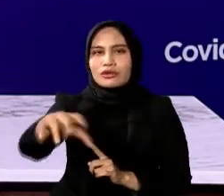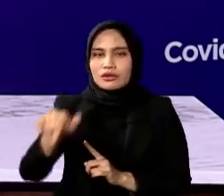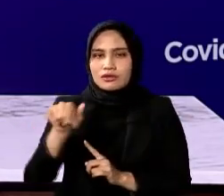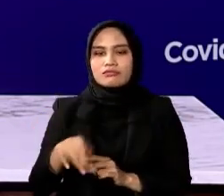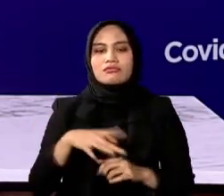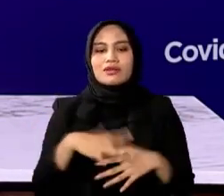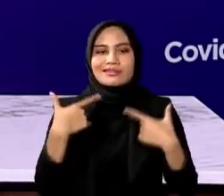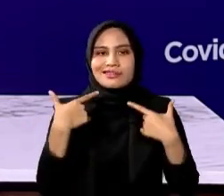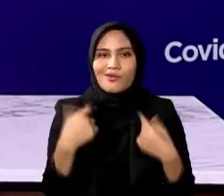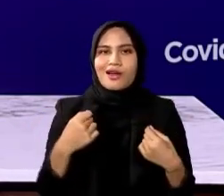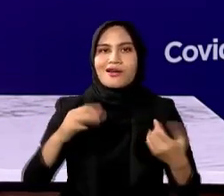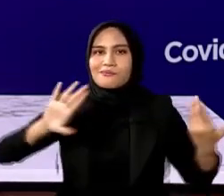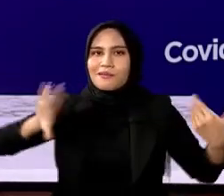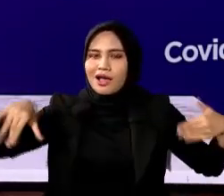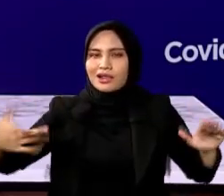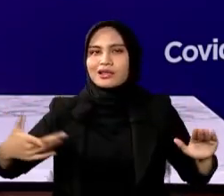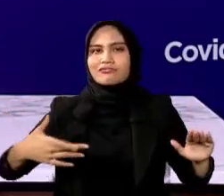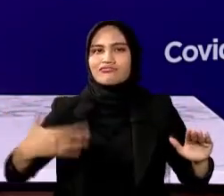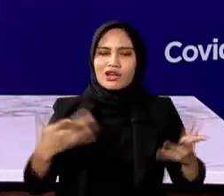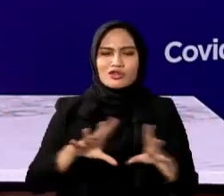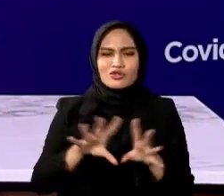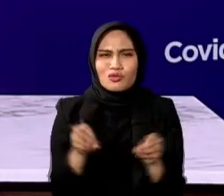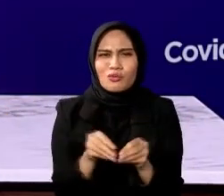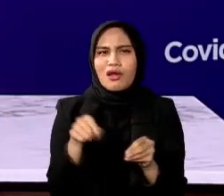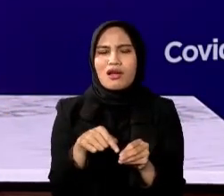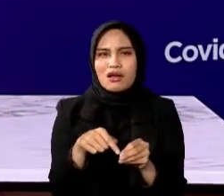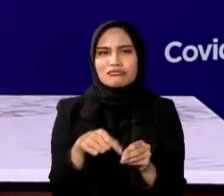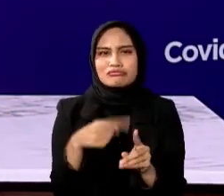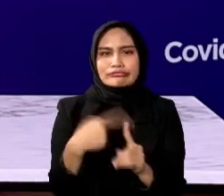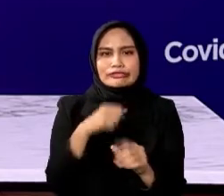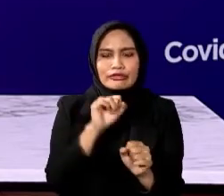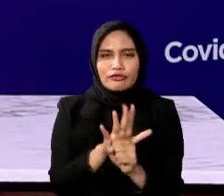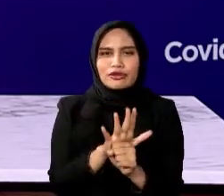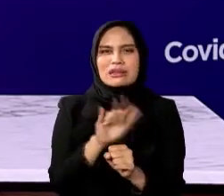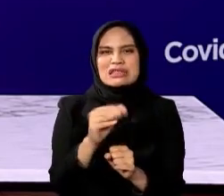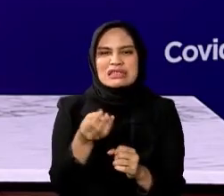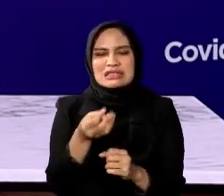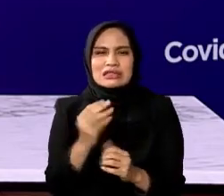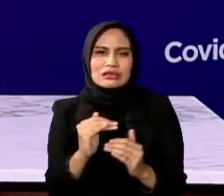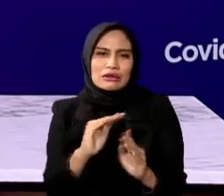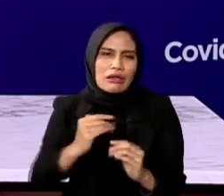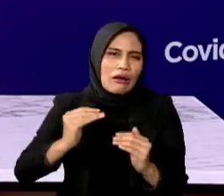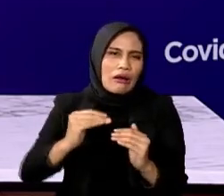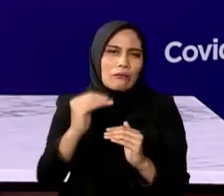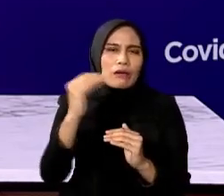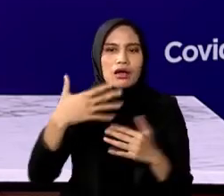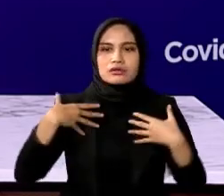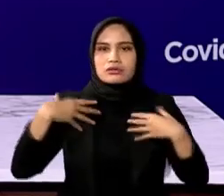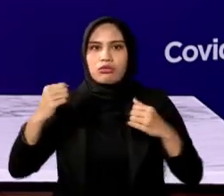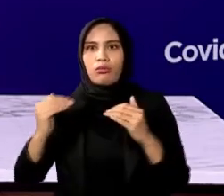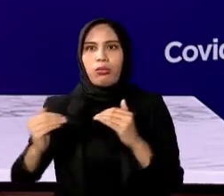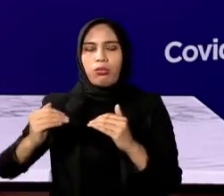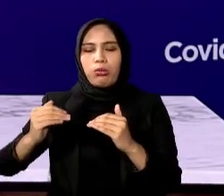utamanya provinsi yang masih mencatatkan angka kematian tinggi dan kesembuhan yang rendah untuk terus meningkatkan